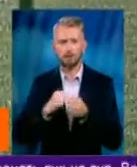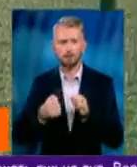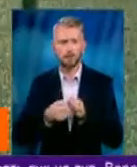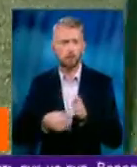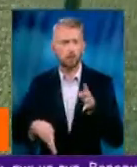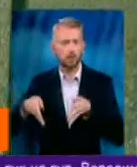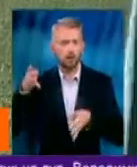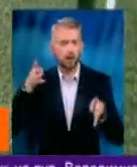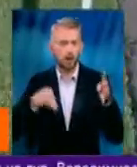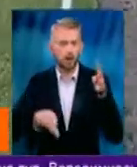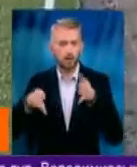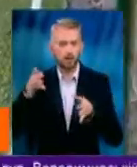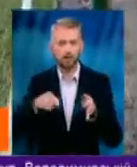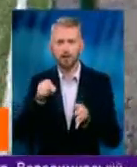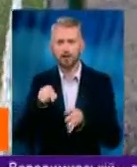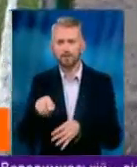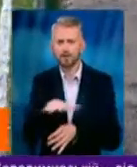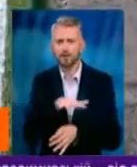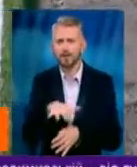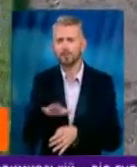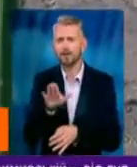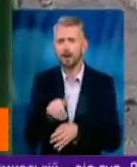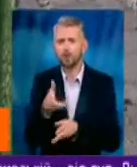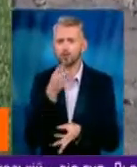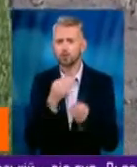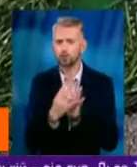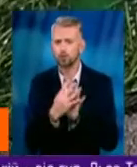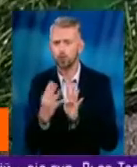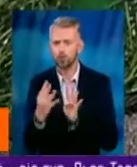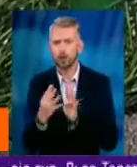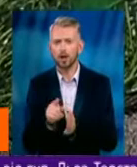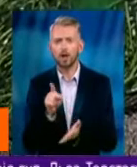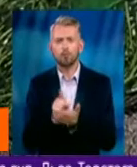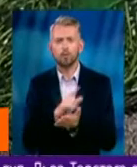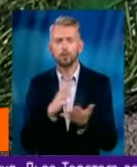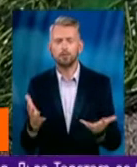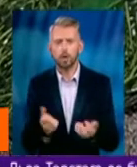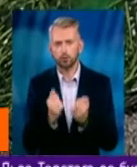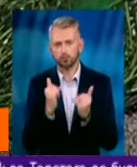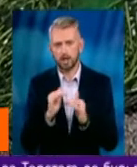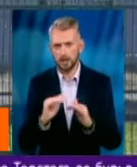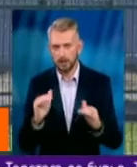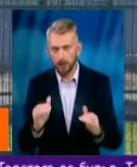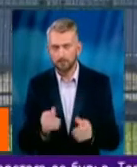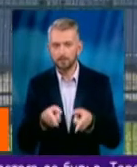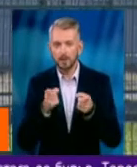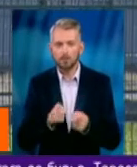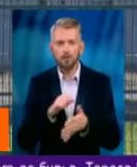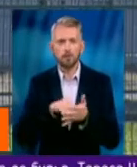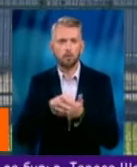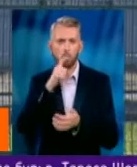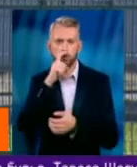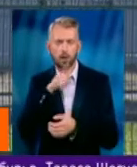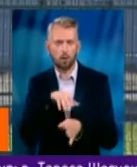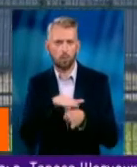гігантів багатоповерхівок цей клаптик, нехай штучний, але трави мав стати порятунком для дітлахів. Насправді ж, через